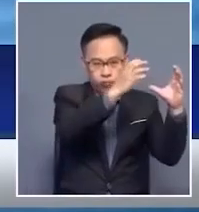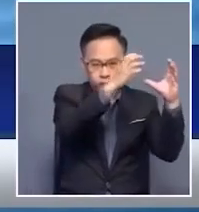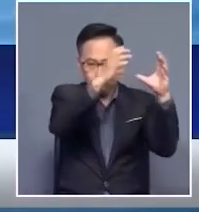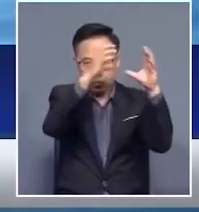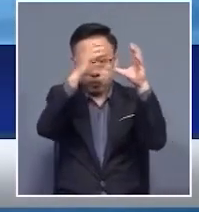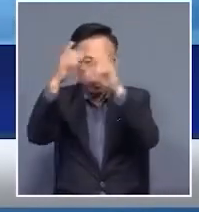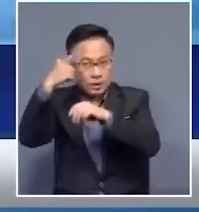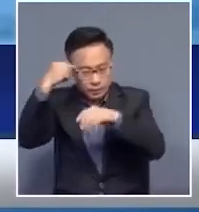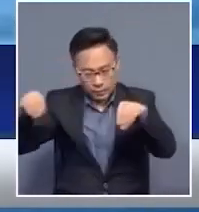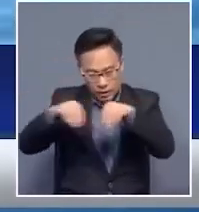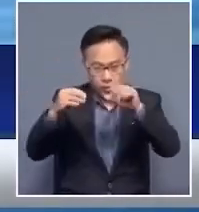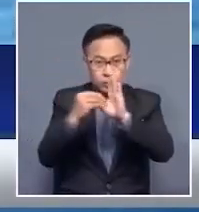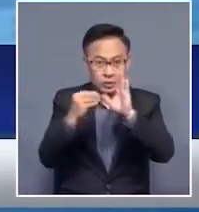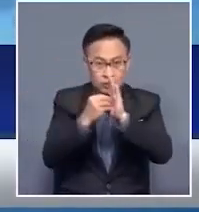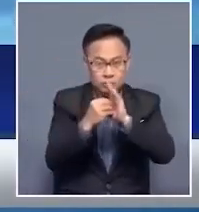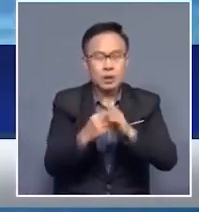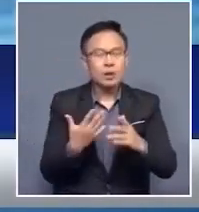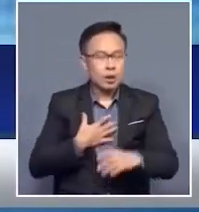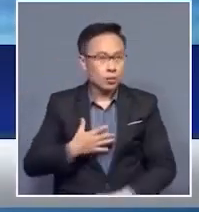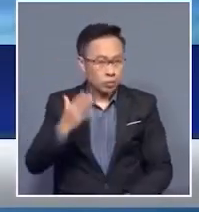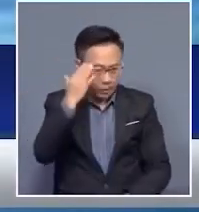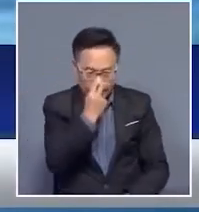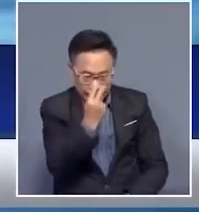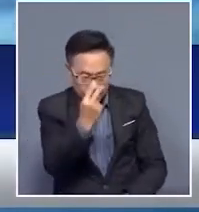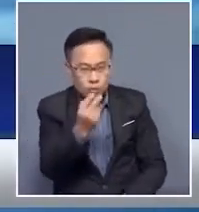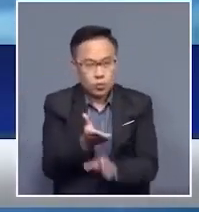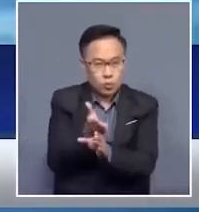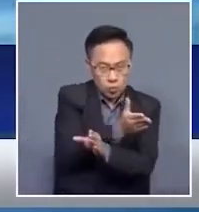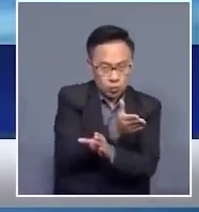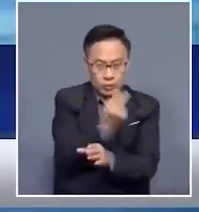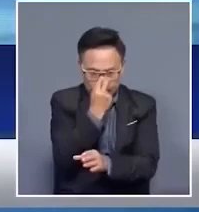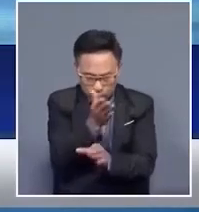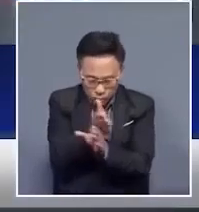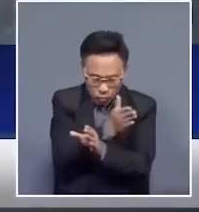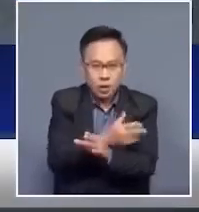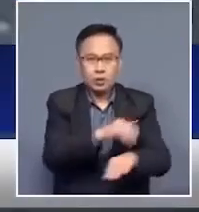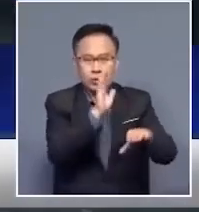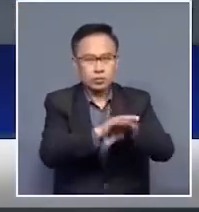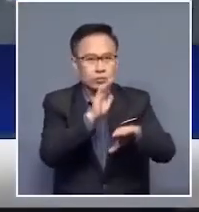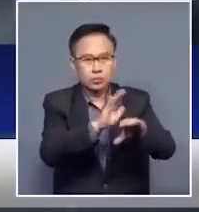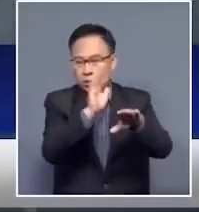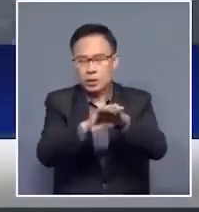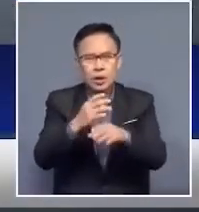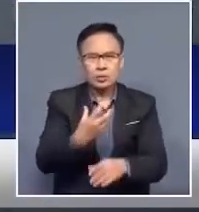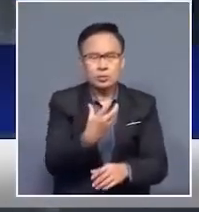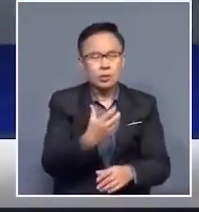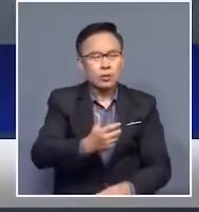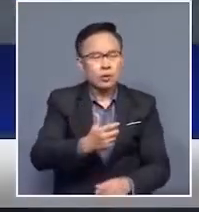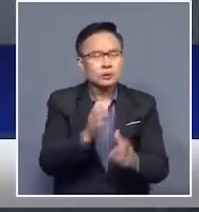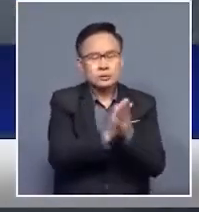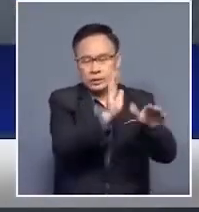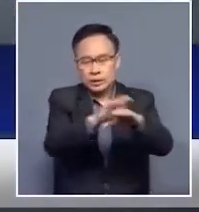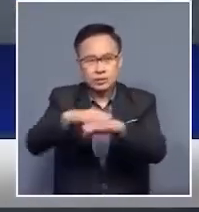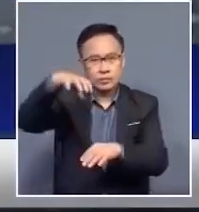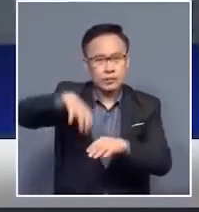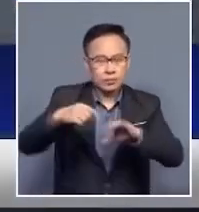แล้วเนี่ยเราก็จะแจ้งนะครับทางอุปกรณ์ทางการสื่อสารนะครับให้กับสำนักงานเขตทราบให้กับหน่ว